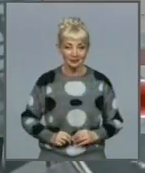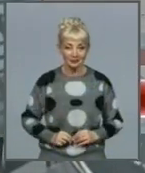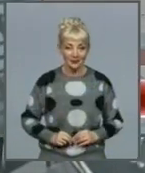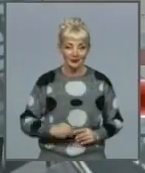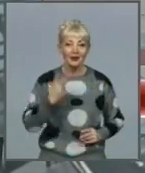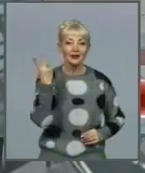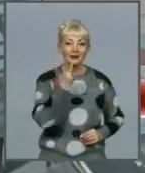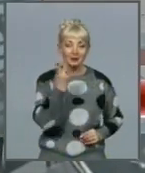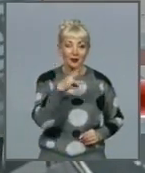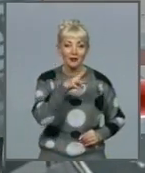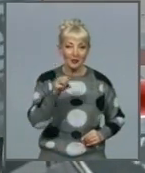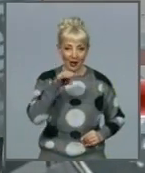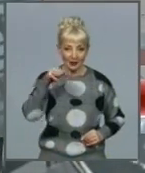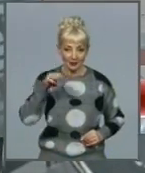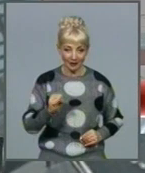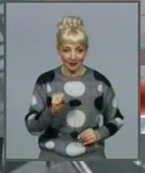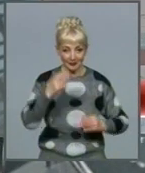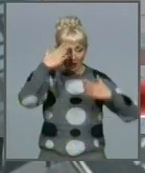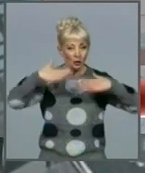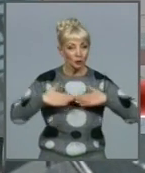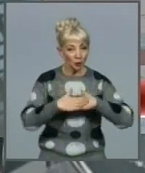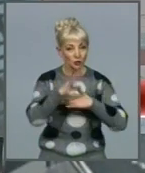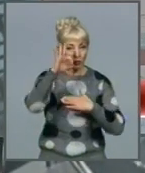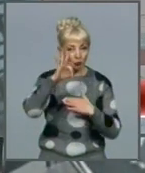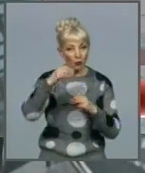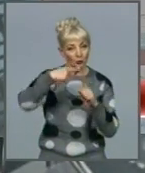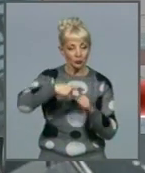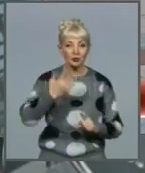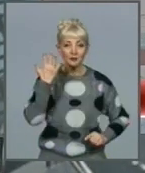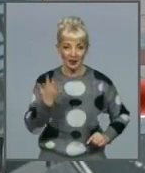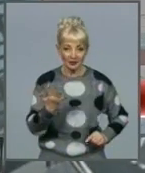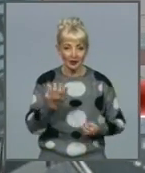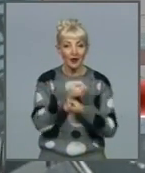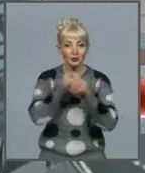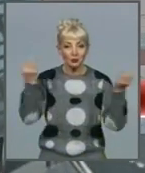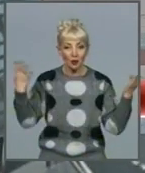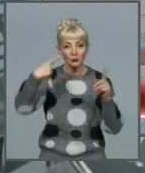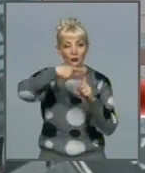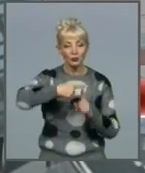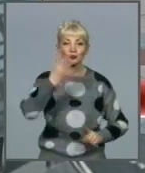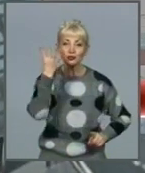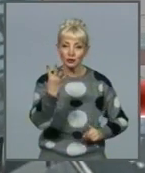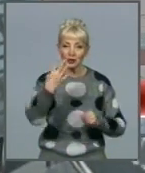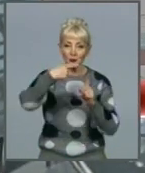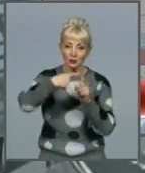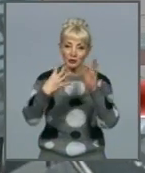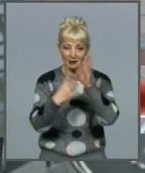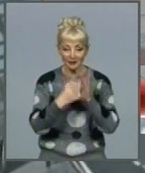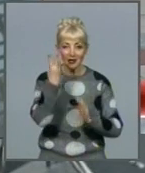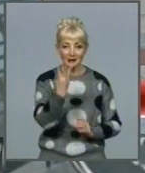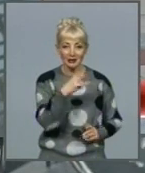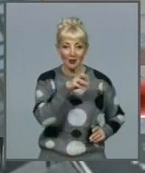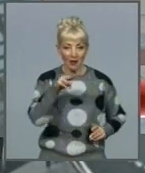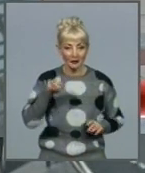2 березня. Вночі 0,5 градусів тепла. Вдень плюс 4,9. 3 березня. Місцями невеликий